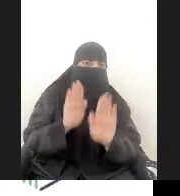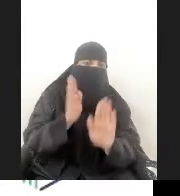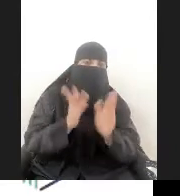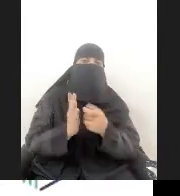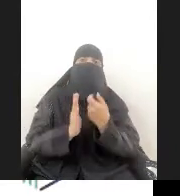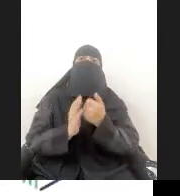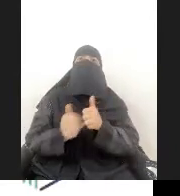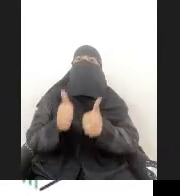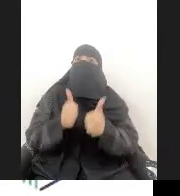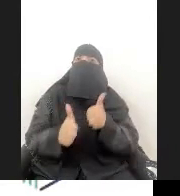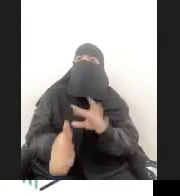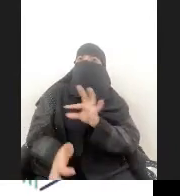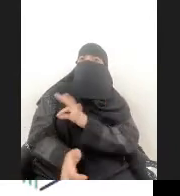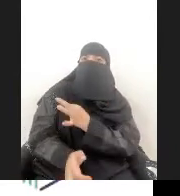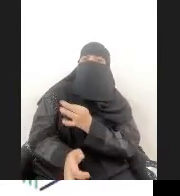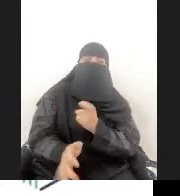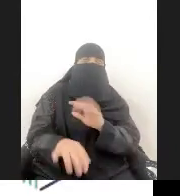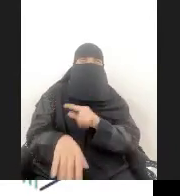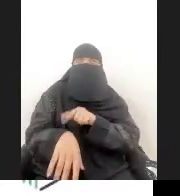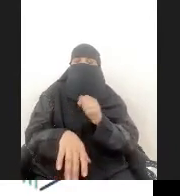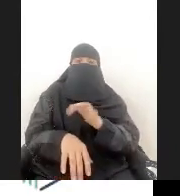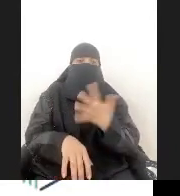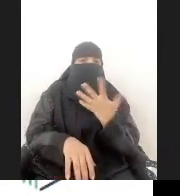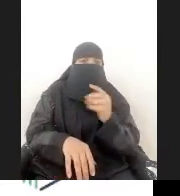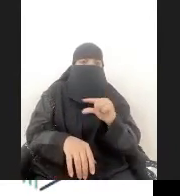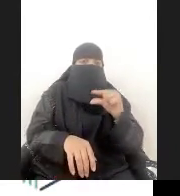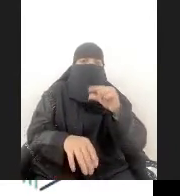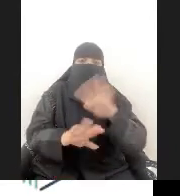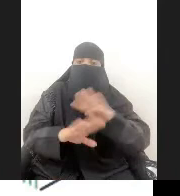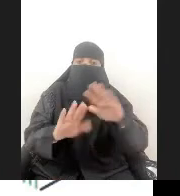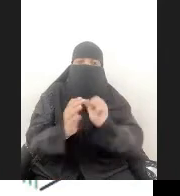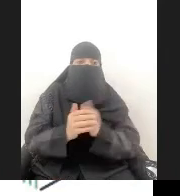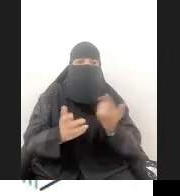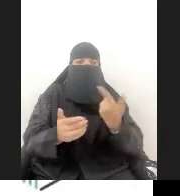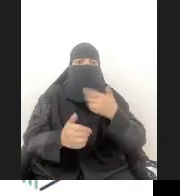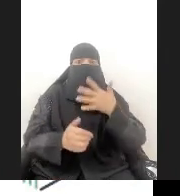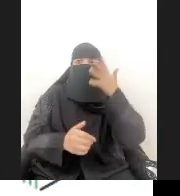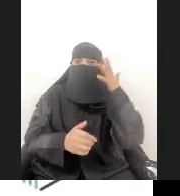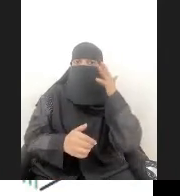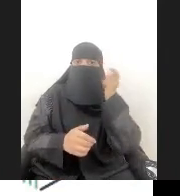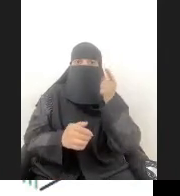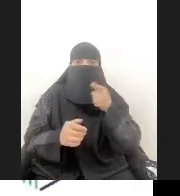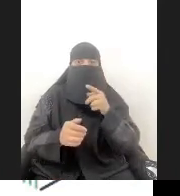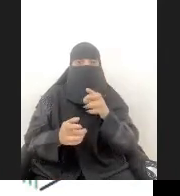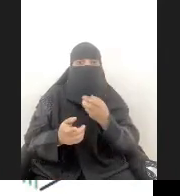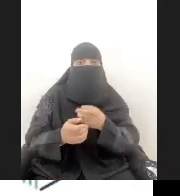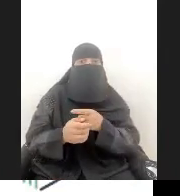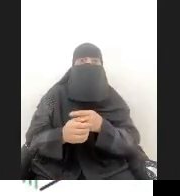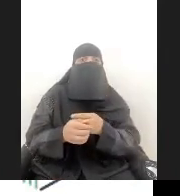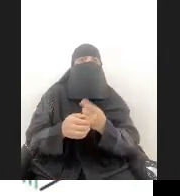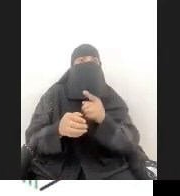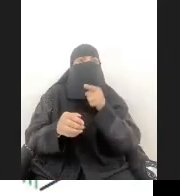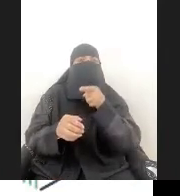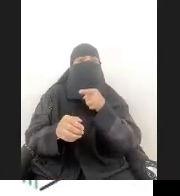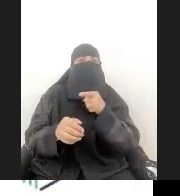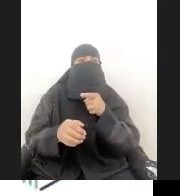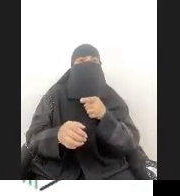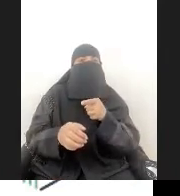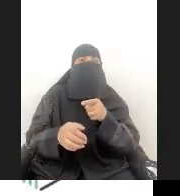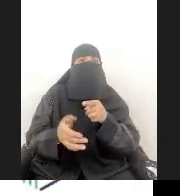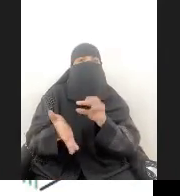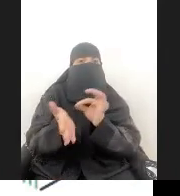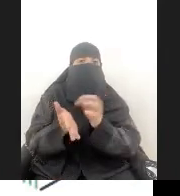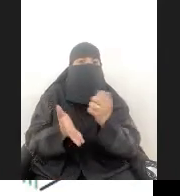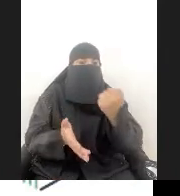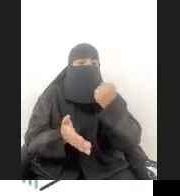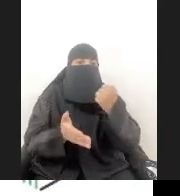أقل. إذن أنا هنا الآن أنا الخبير بنقاط القوة عندي في ماذا؟ في الفصل الدراسي. إذا ماذا عن